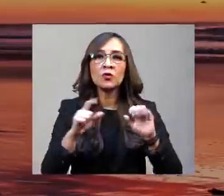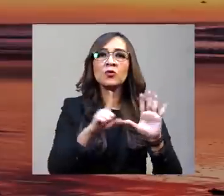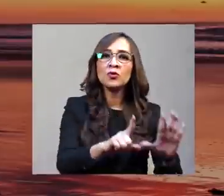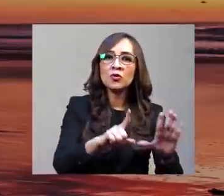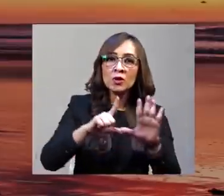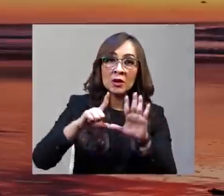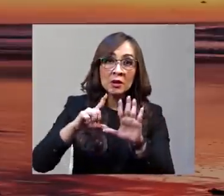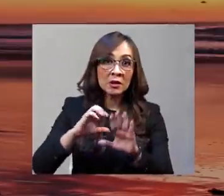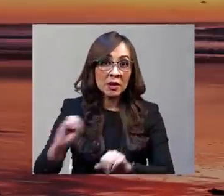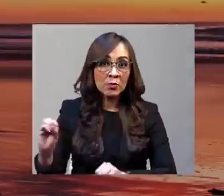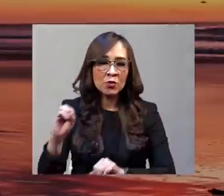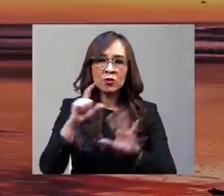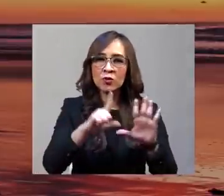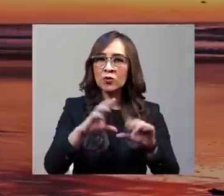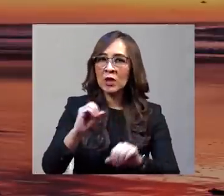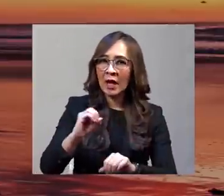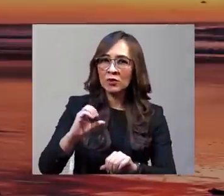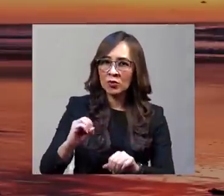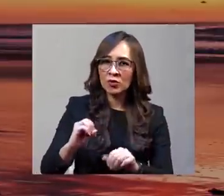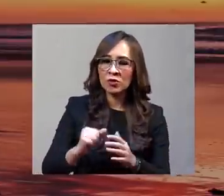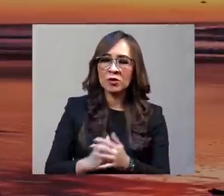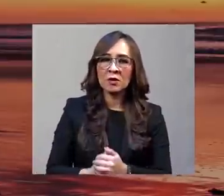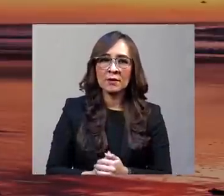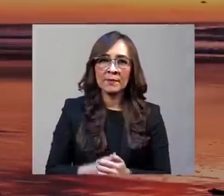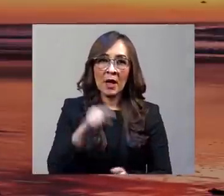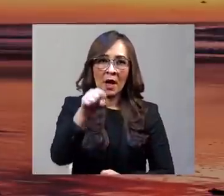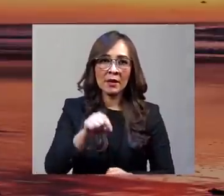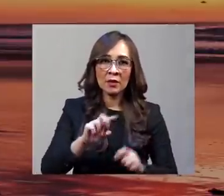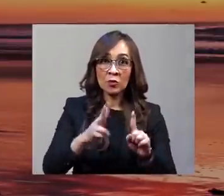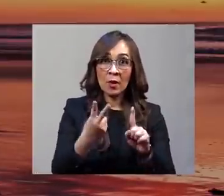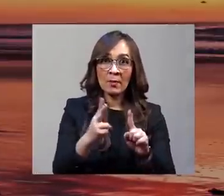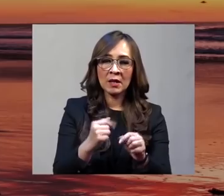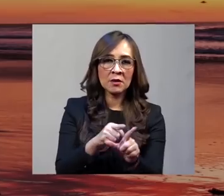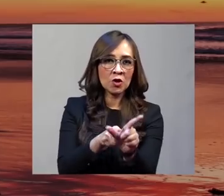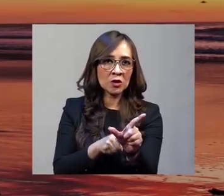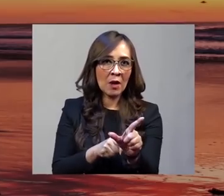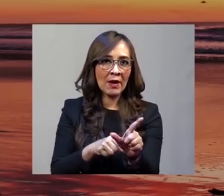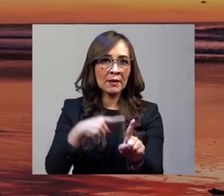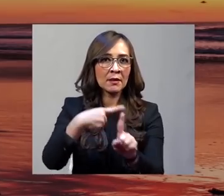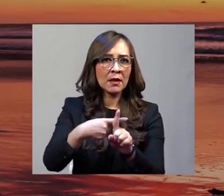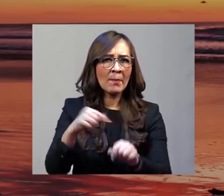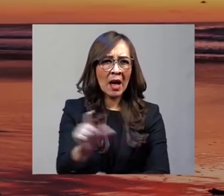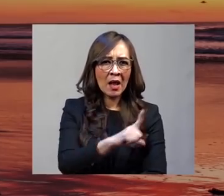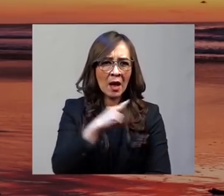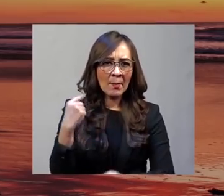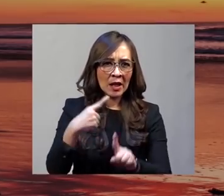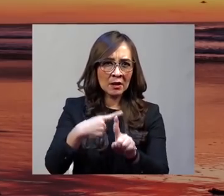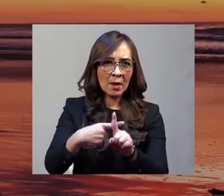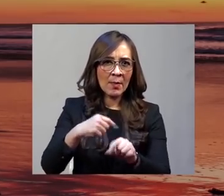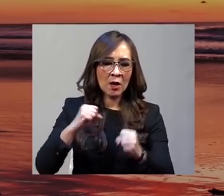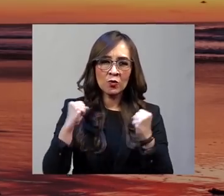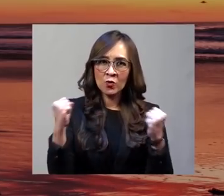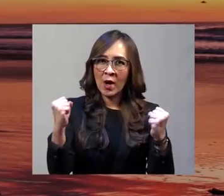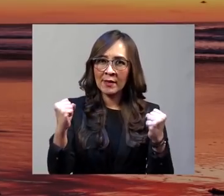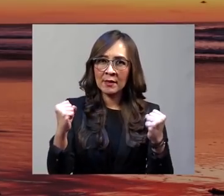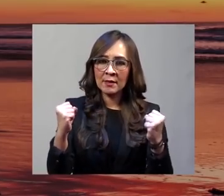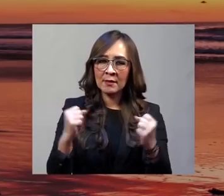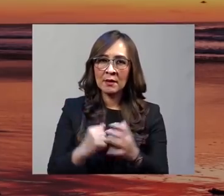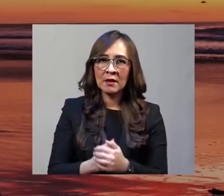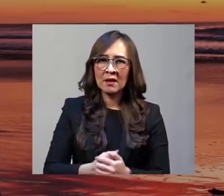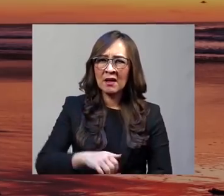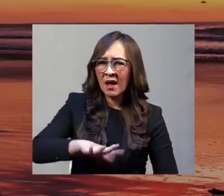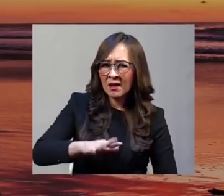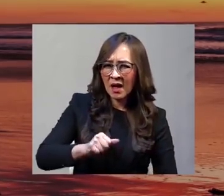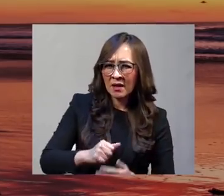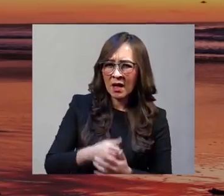ekor. Klik. Ayat 12, Yosafat makin lama makin kuat. Jadi saudara yang kasih dalam Tuhan, ini yang saya mau bilang. Kadangkala ada orang fitnah